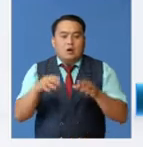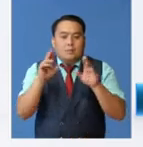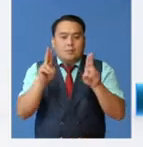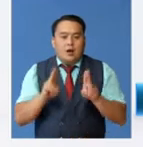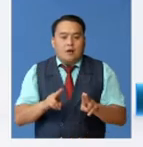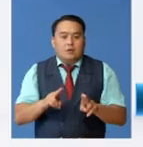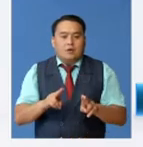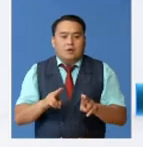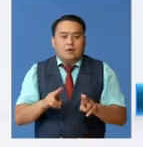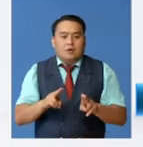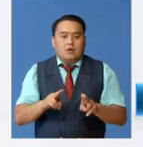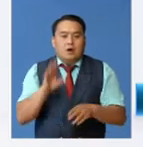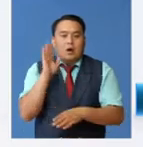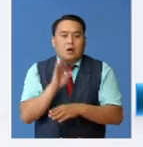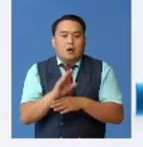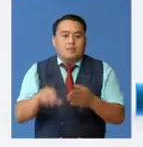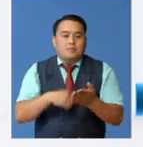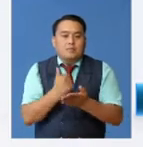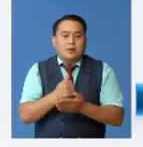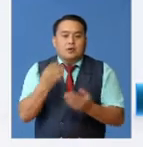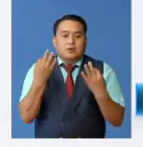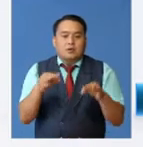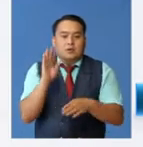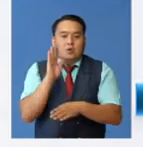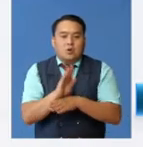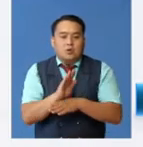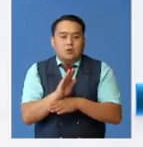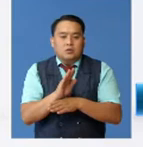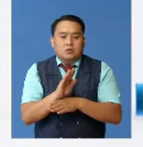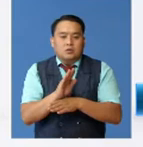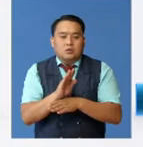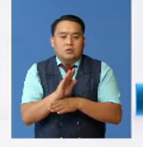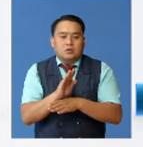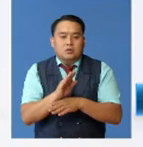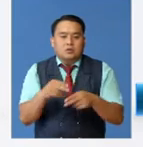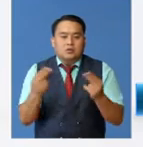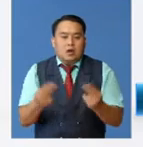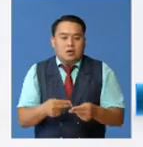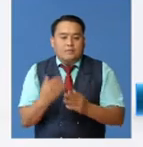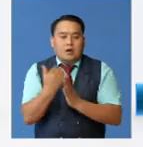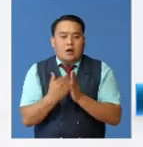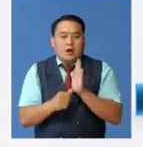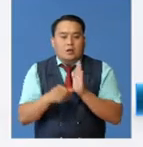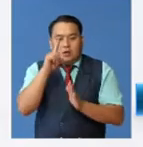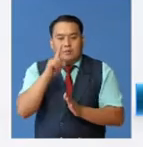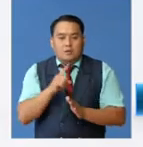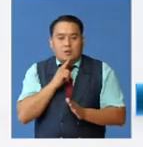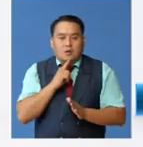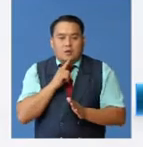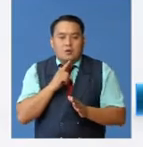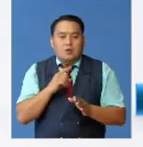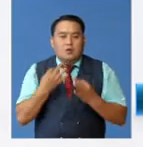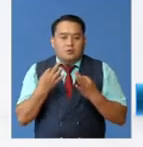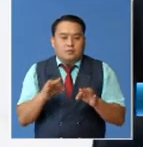ережелерінің негізінде тағайындалған бас бостандығынан айыру түрде жазасы шартты деп саналып, 6 ай мерзімге пробациялық